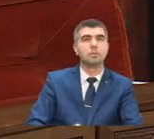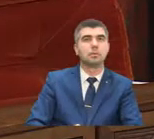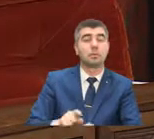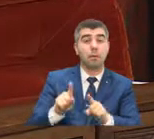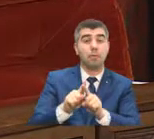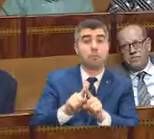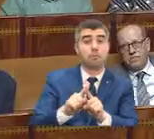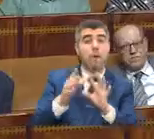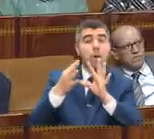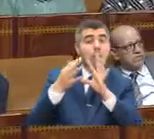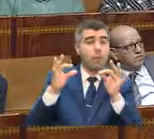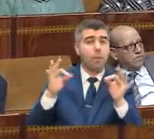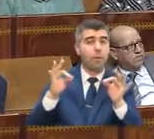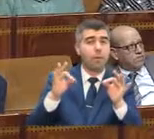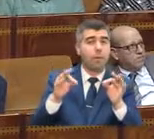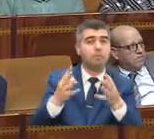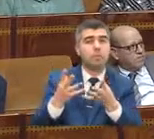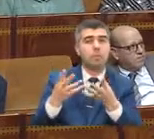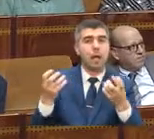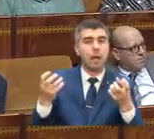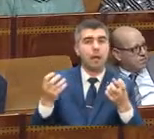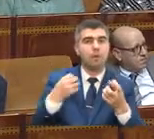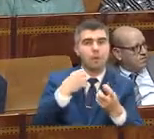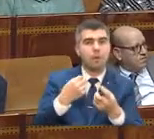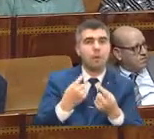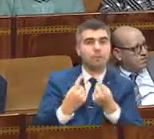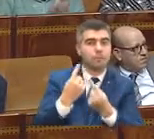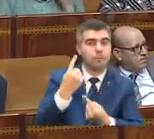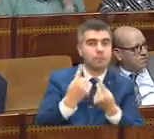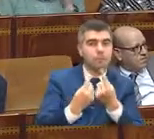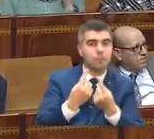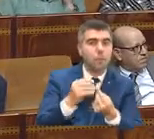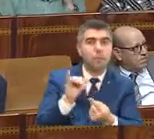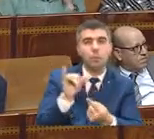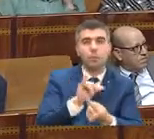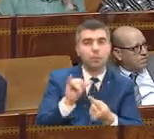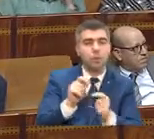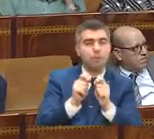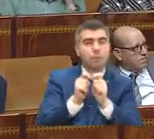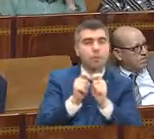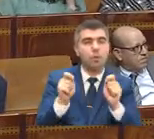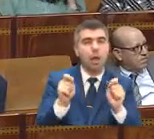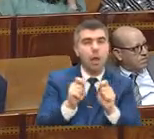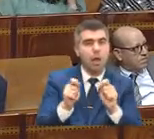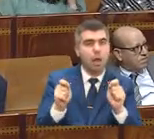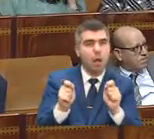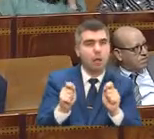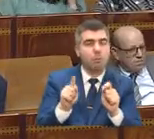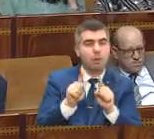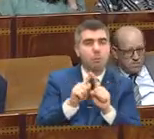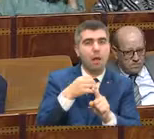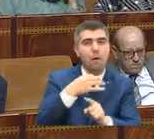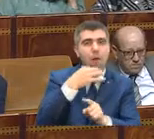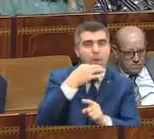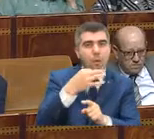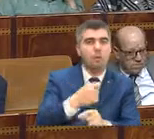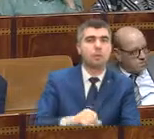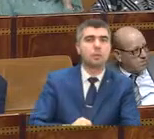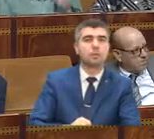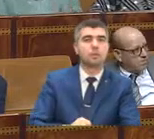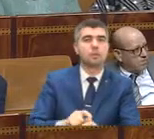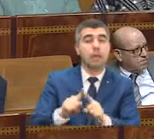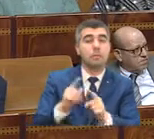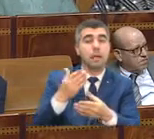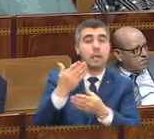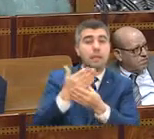تفسيرات التأويلات ديالته فيما يخص الجرائد، ما بين قائل بأن الأسباب